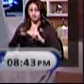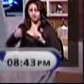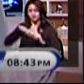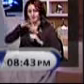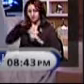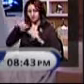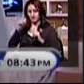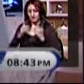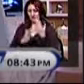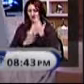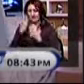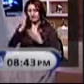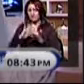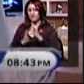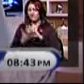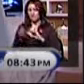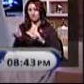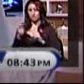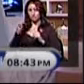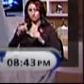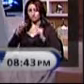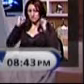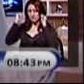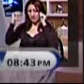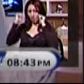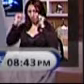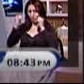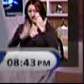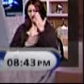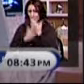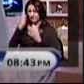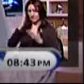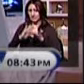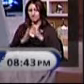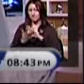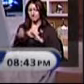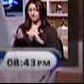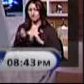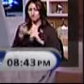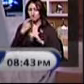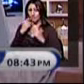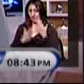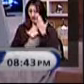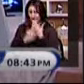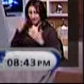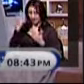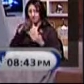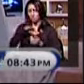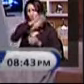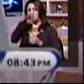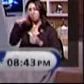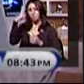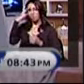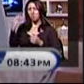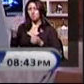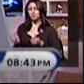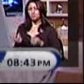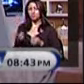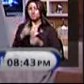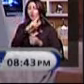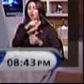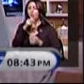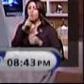يحدث تغيير في مصر الا لو الذين صنعوا الثوره وصلوا الى السلطه. وبالتالي علينا ان احنا نصبر على الثوره شويه